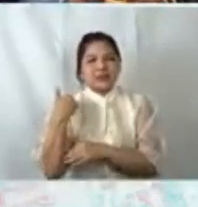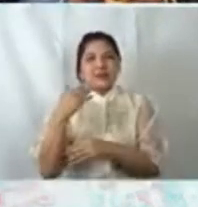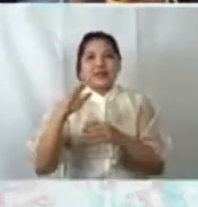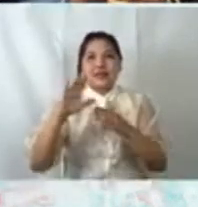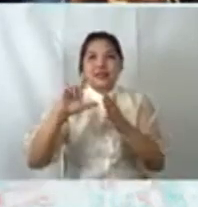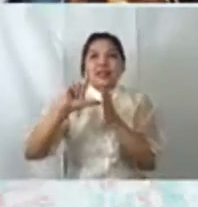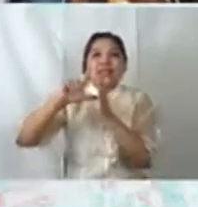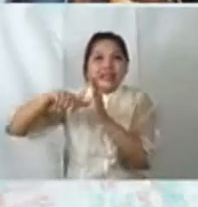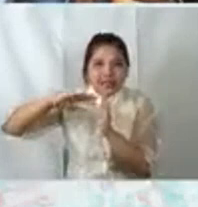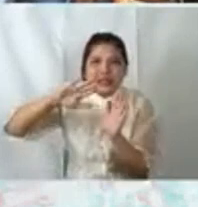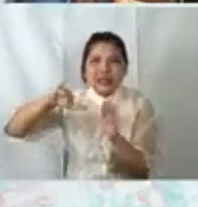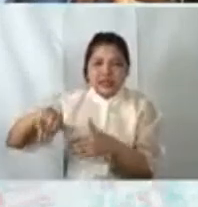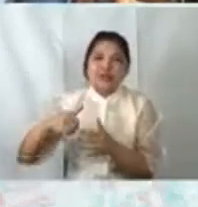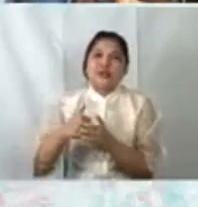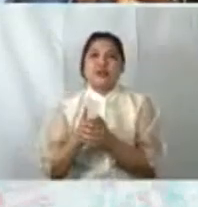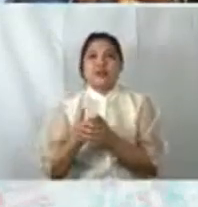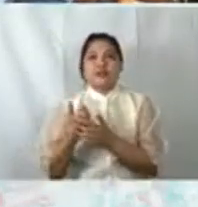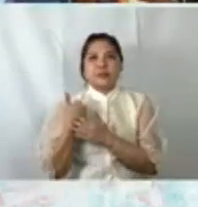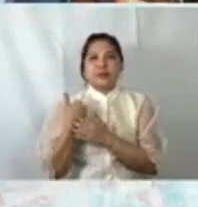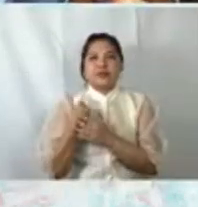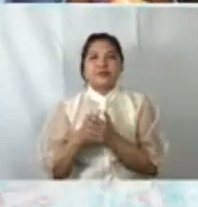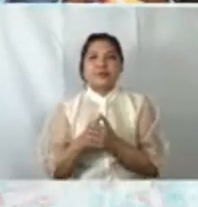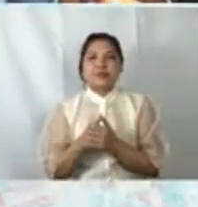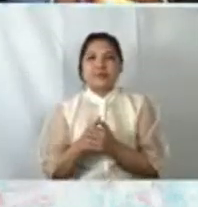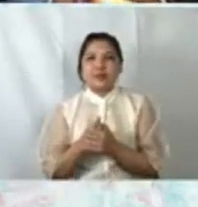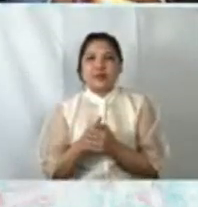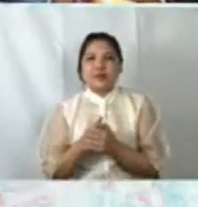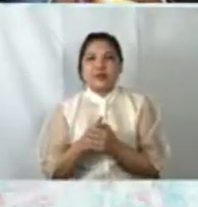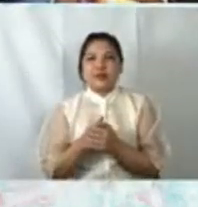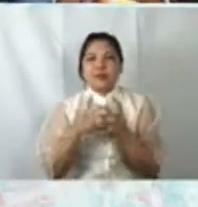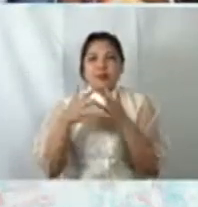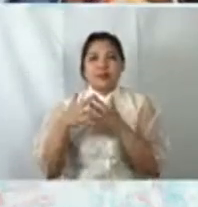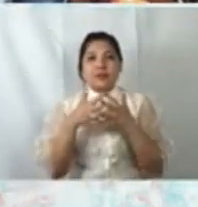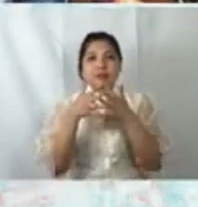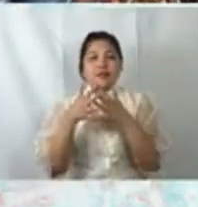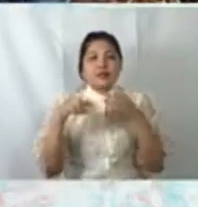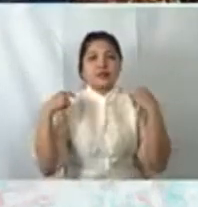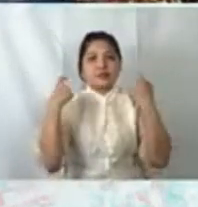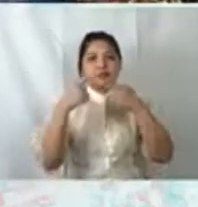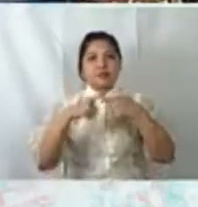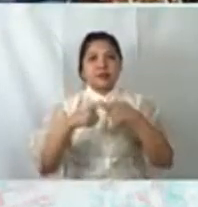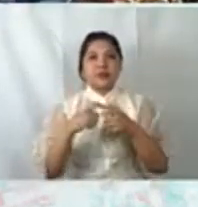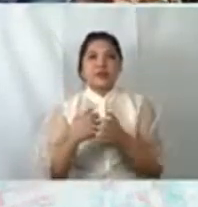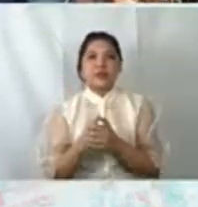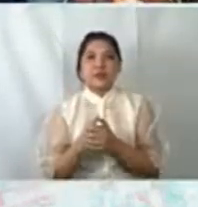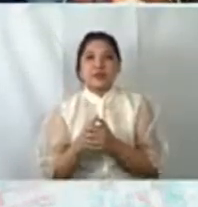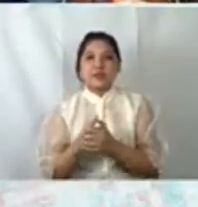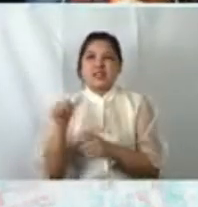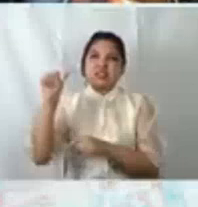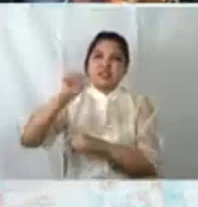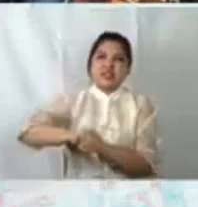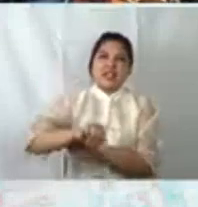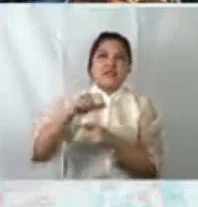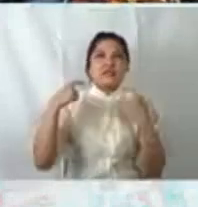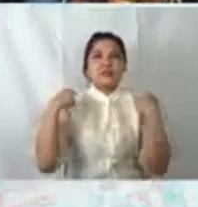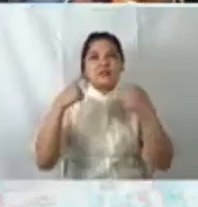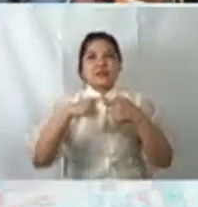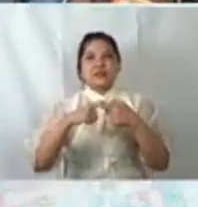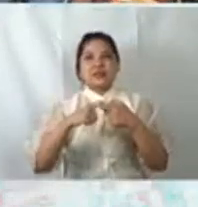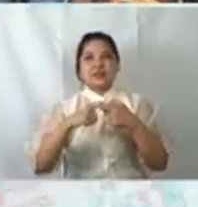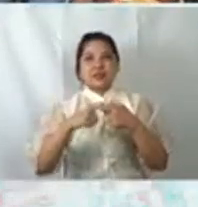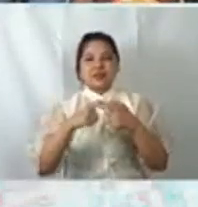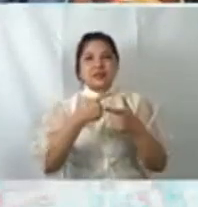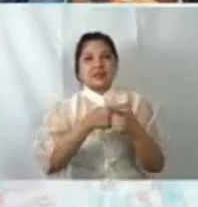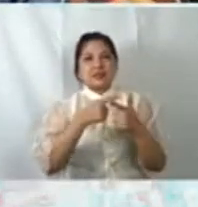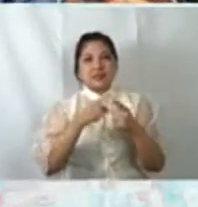peking labanan na nagmoro-moro yung Amerikano at Espanyol. Nagpatalo yung Espanyol at tinake over ng Amerikano